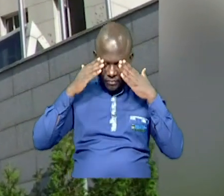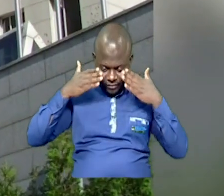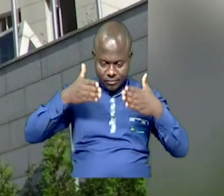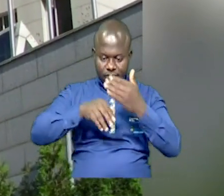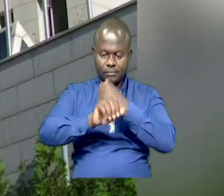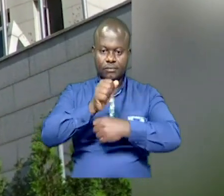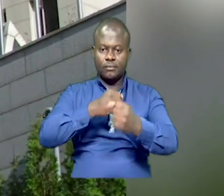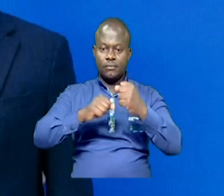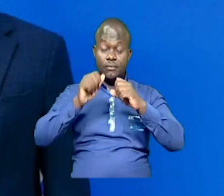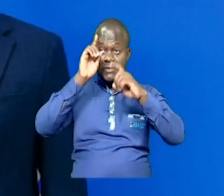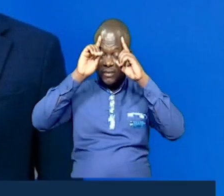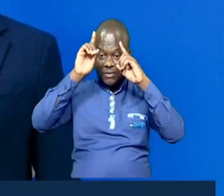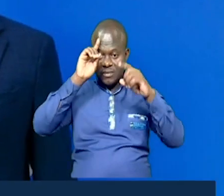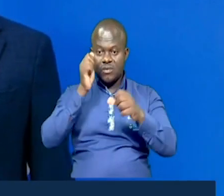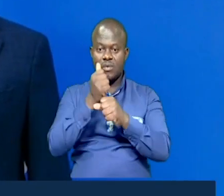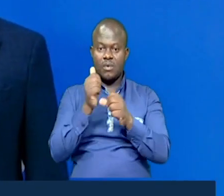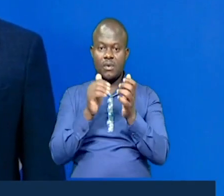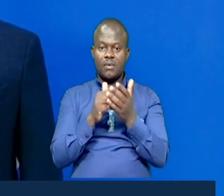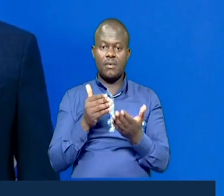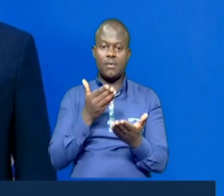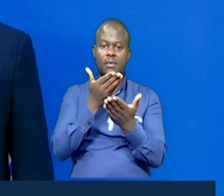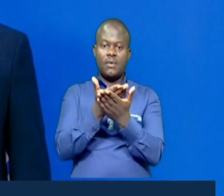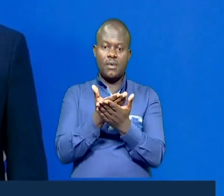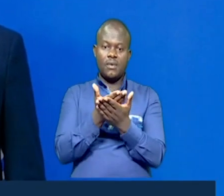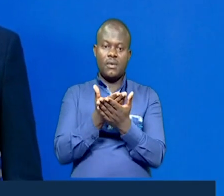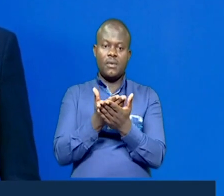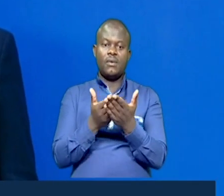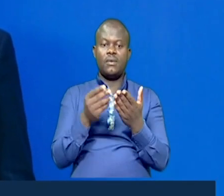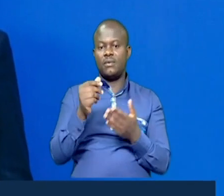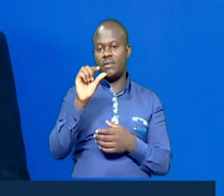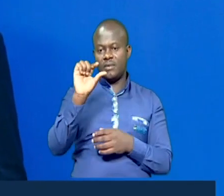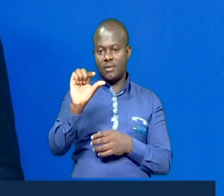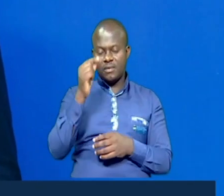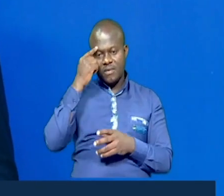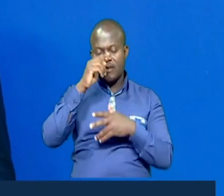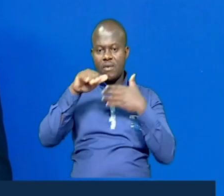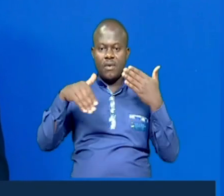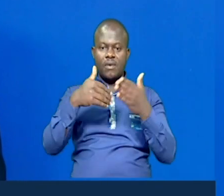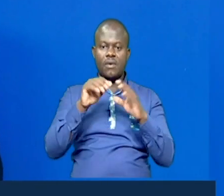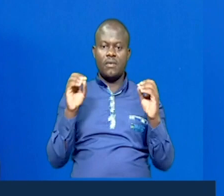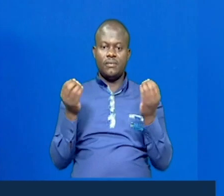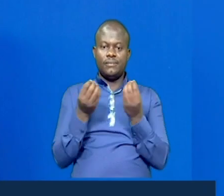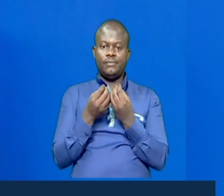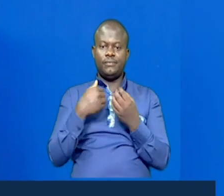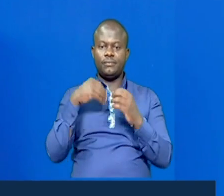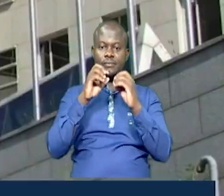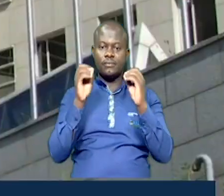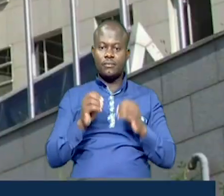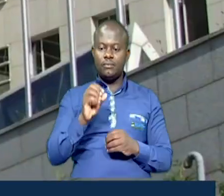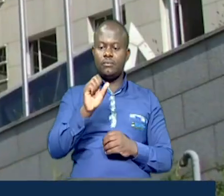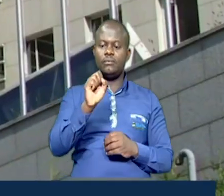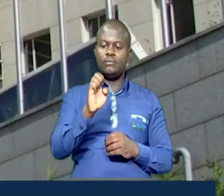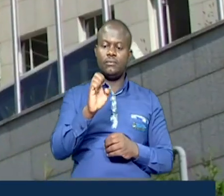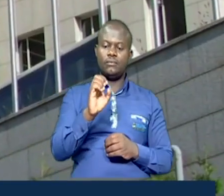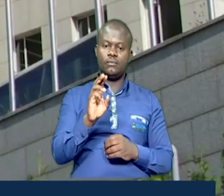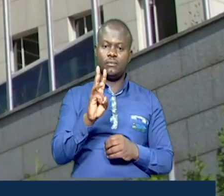bikorwa by'ubuvumbuzi, gukora ndetse no kugeza inkingo kandi zihendutse kuri bose. Uyu muryango ufite icyicaro i Seoul muri